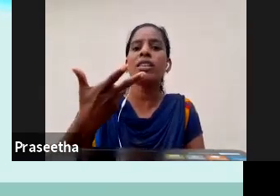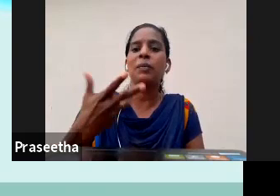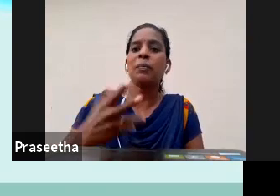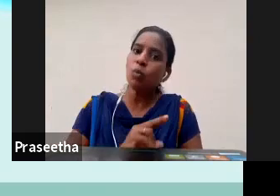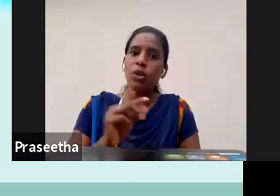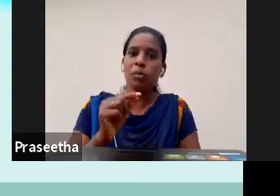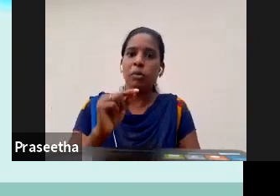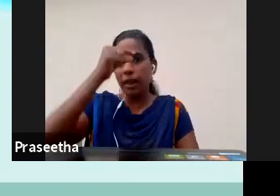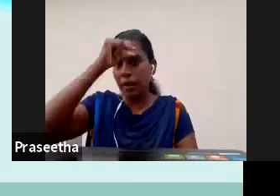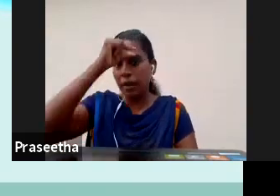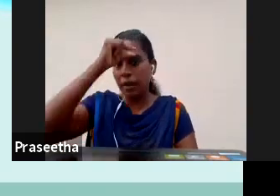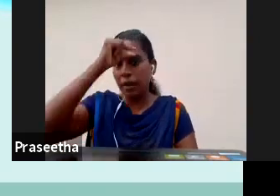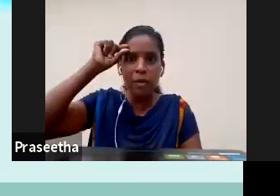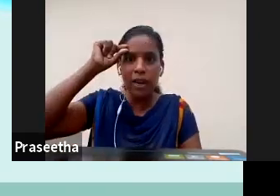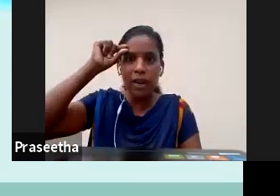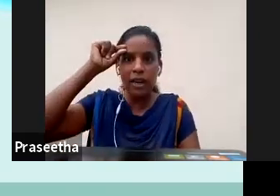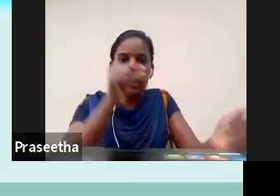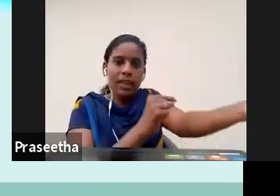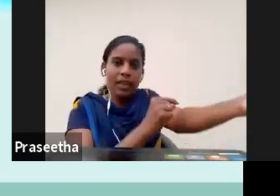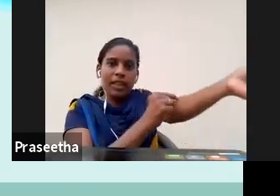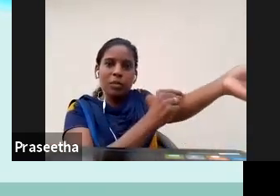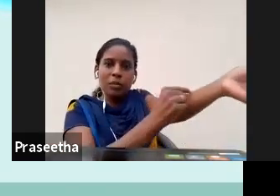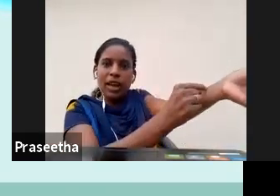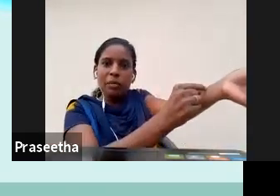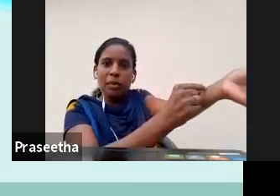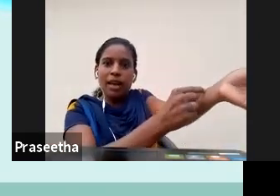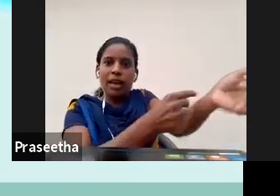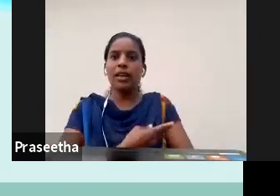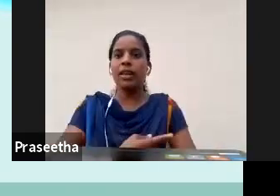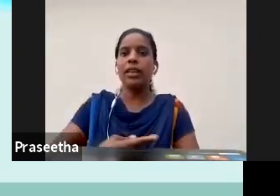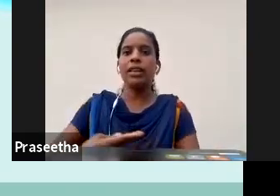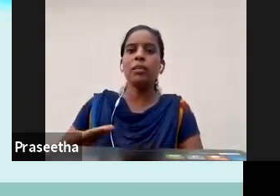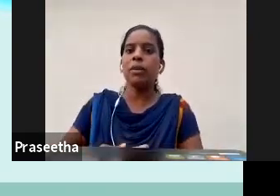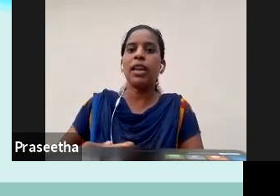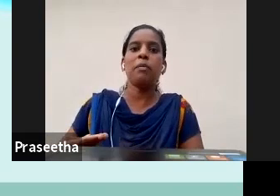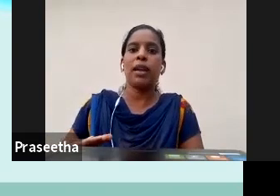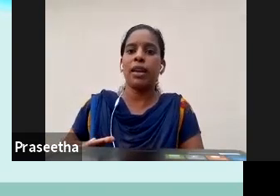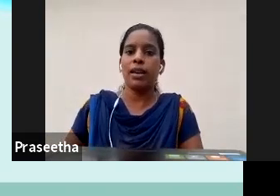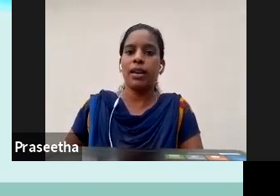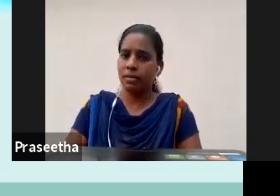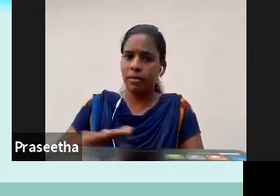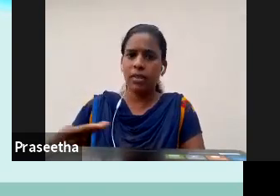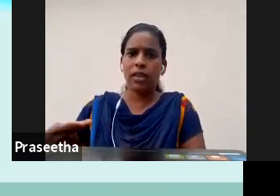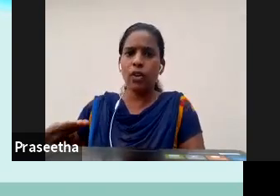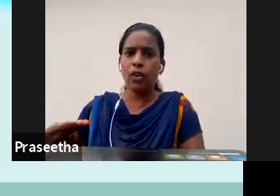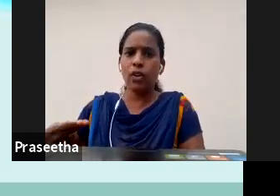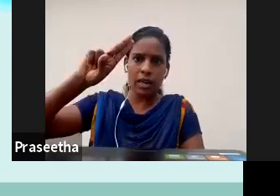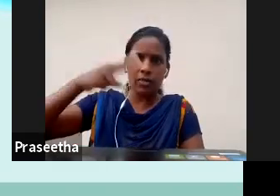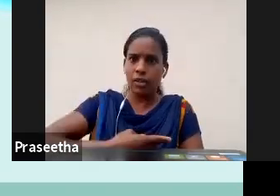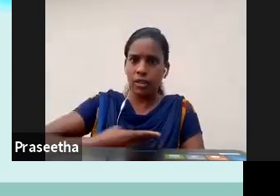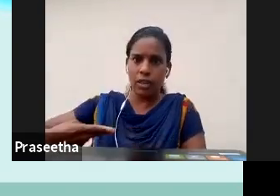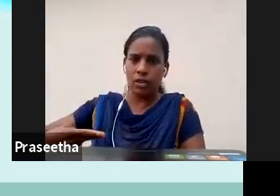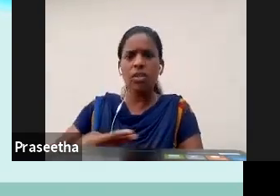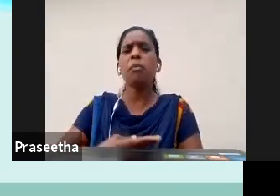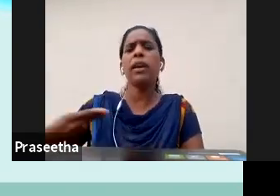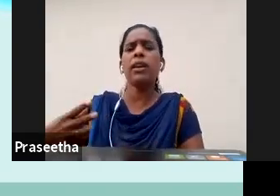വാട്ട്, മൂന്നും നെയിം, ഇതും നെയിം പറയാറുണ്ട്, ഇതും നെയിം പറയാറുണ്ട്, ഇതും നെയിം പറയാറുണ്ട്. ഇങ്ങനെ ഒരു വലി രണ്ടു